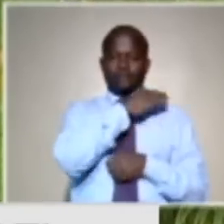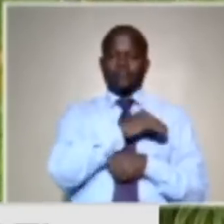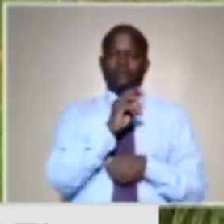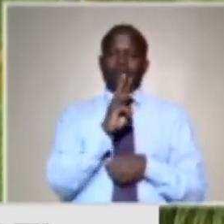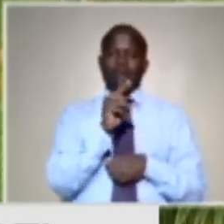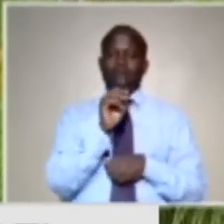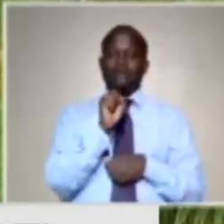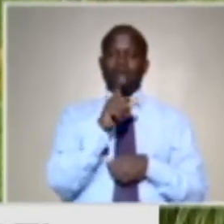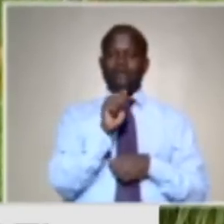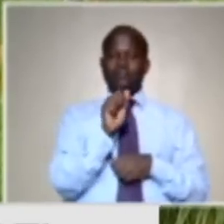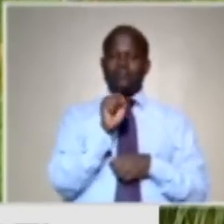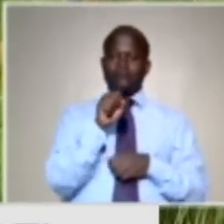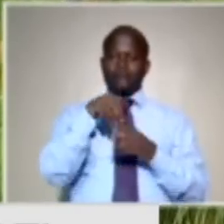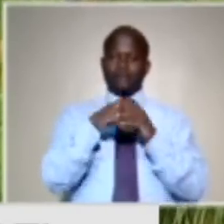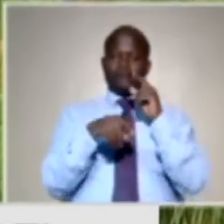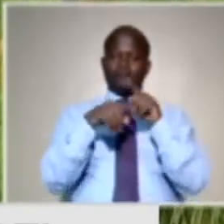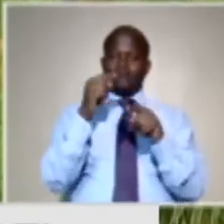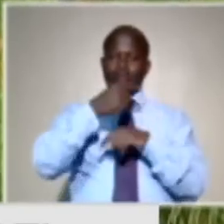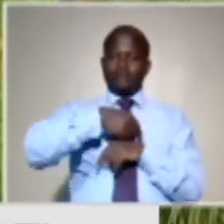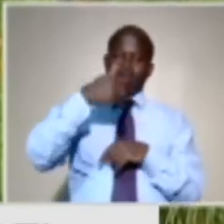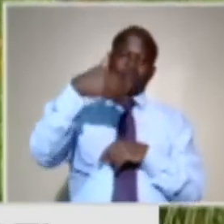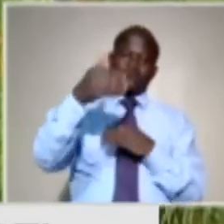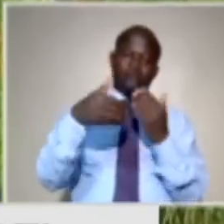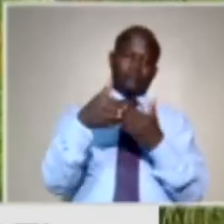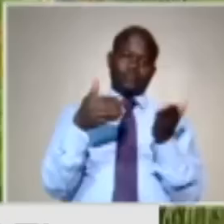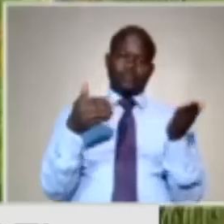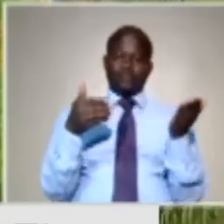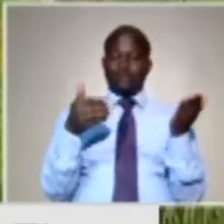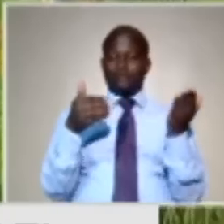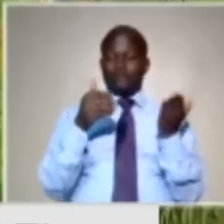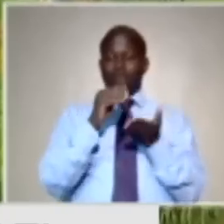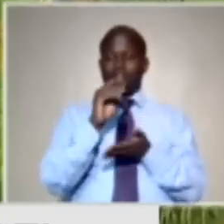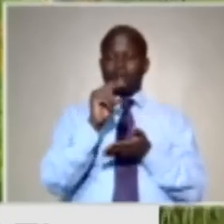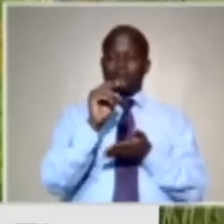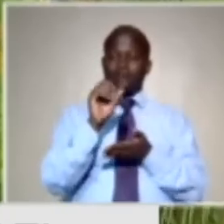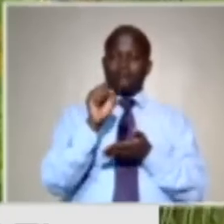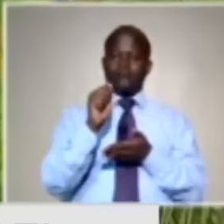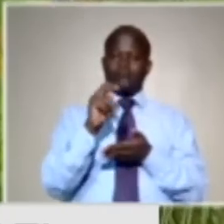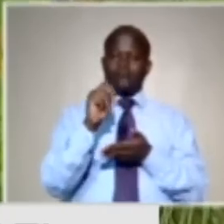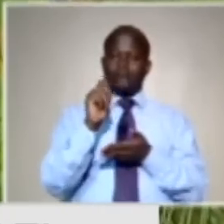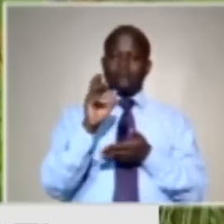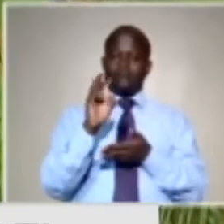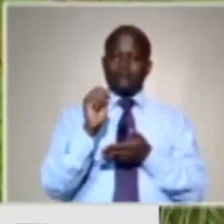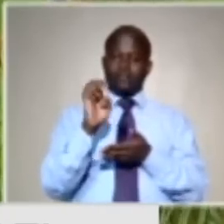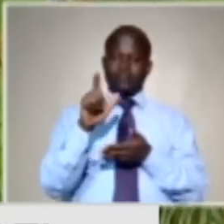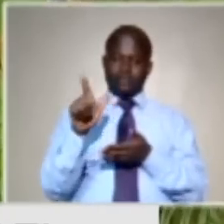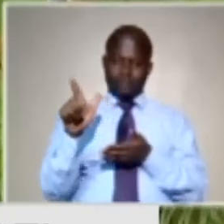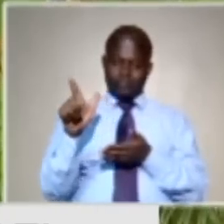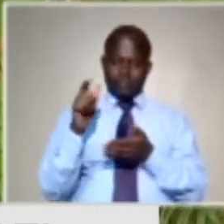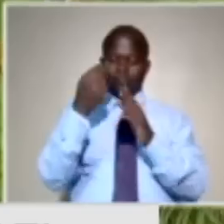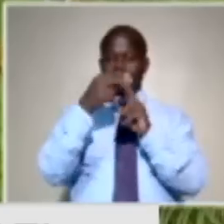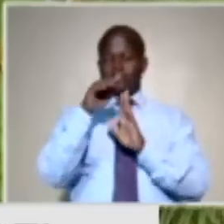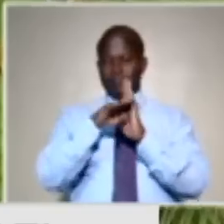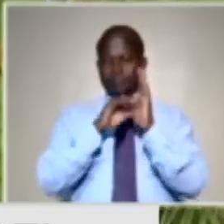Wenceslas Munyeshyaka. Mu kutwica rero umunsi kundi Padiri mu Kiliziya Sainte Famille urutonde rw'Abatutsi bagombaga kujya